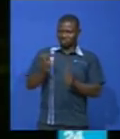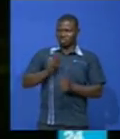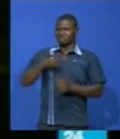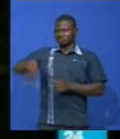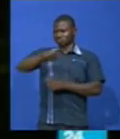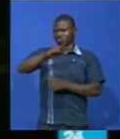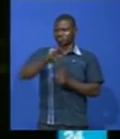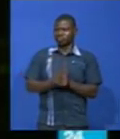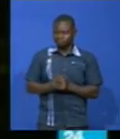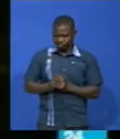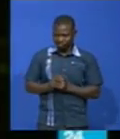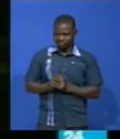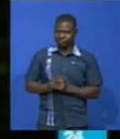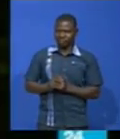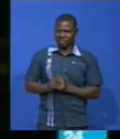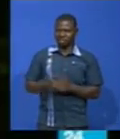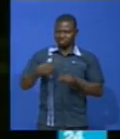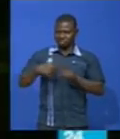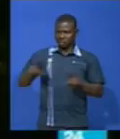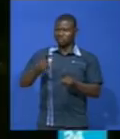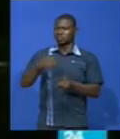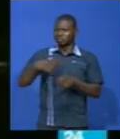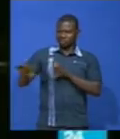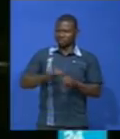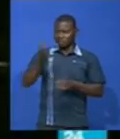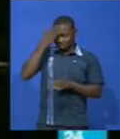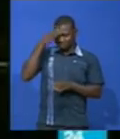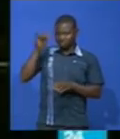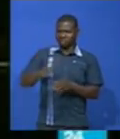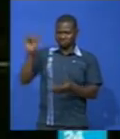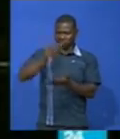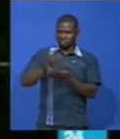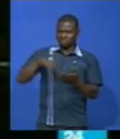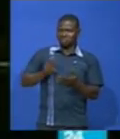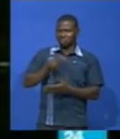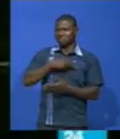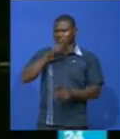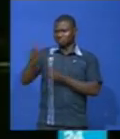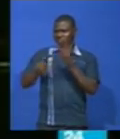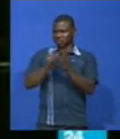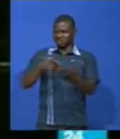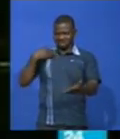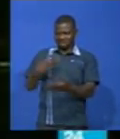tonight that we as a people will get to the promised land.